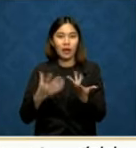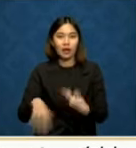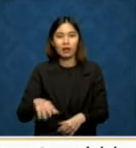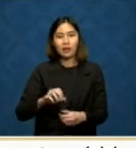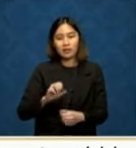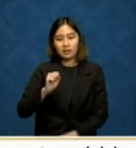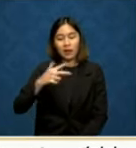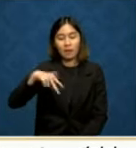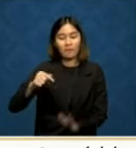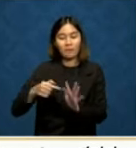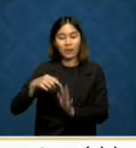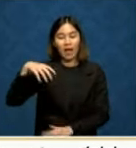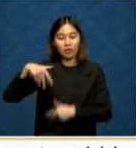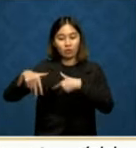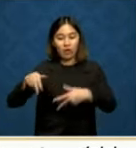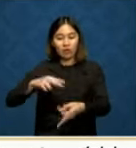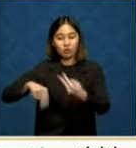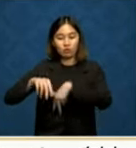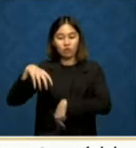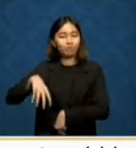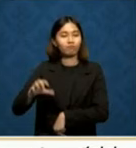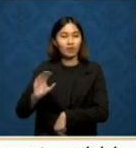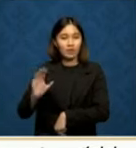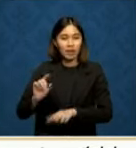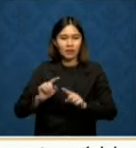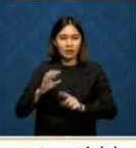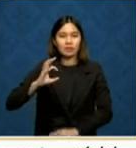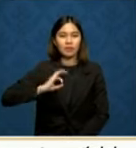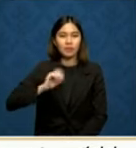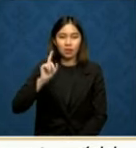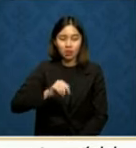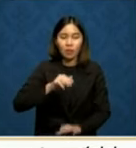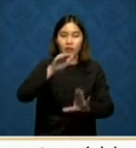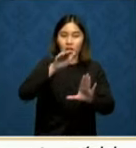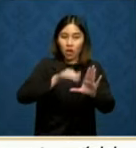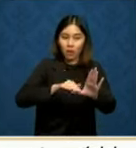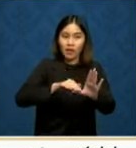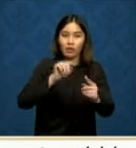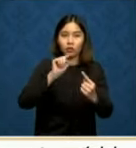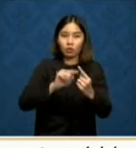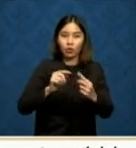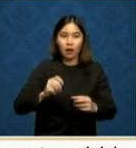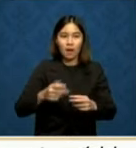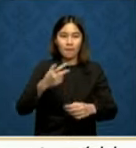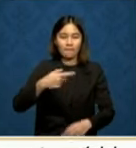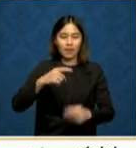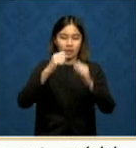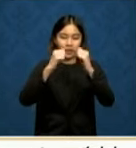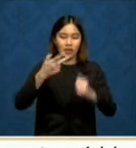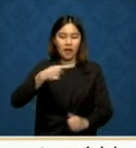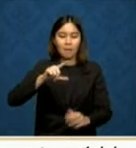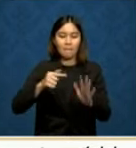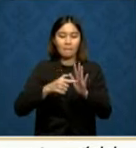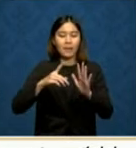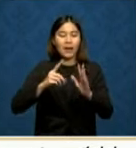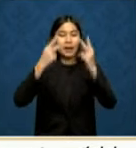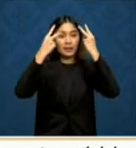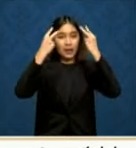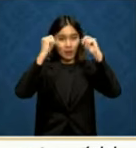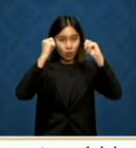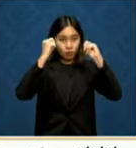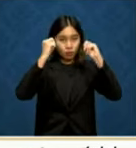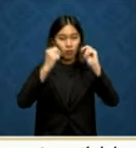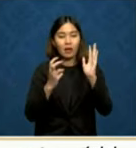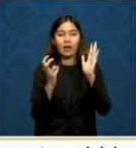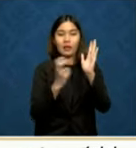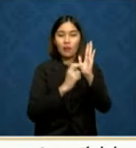วองกผู้บริโภคเราอยากมีสมาชิก แต่วาสมาชิกต้องไปจดแจ้งกับสำนกงานปลัดสำนกแงยกเริมตรีแล้วก็แสดง